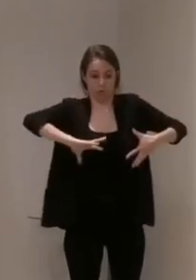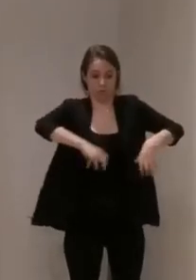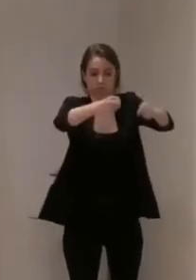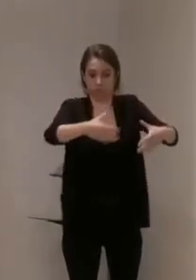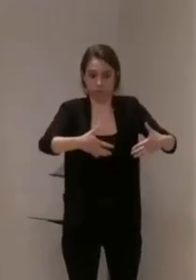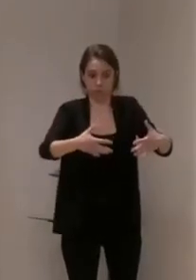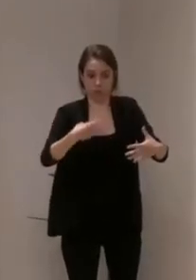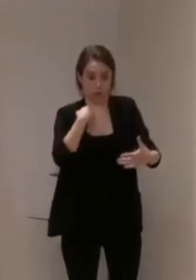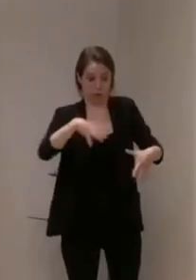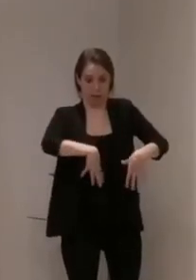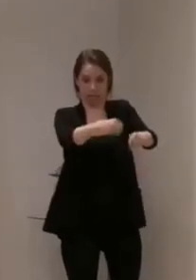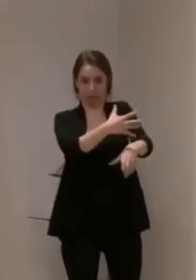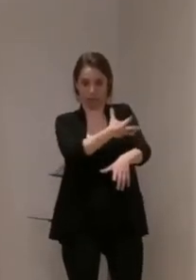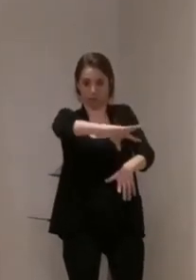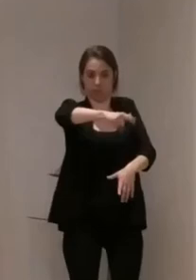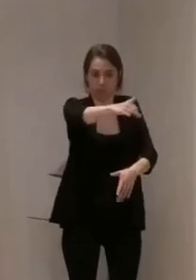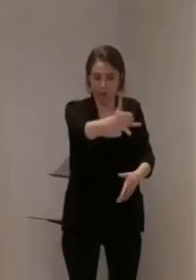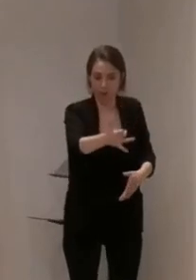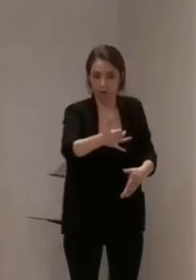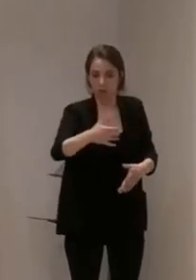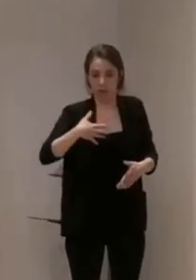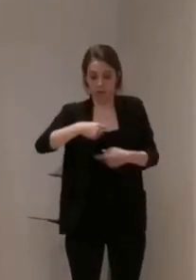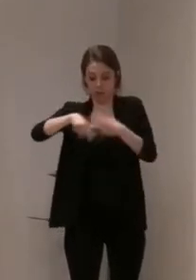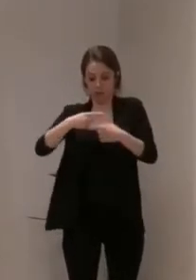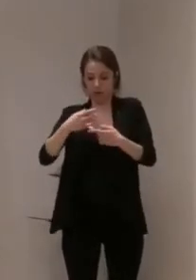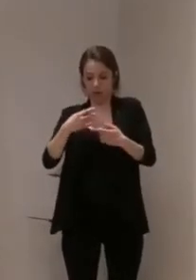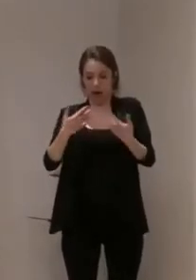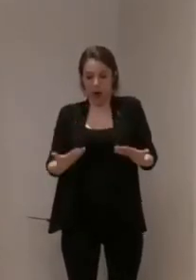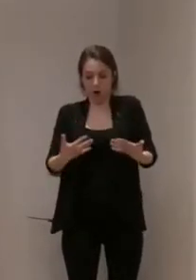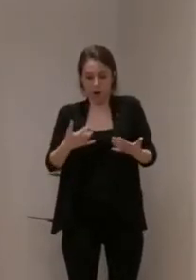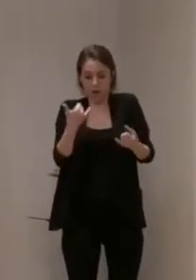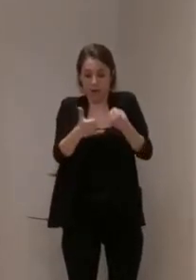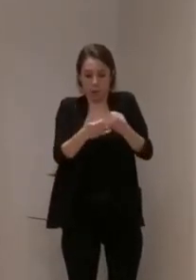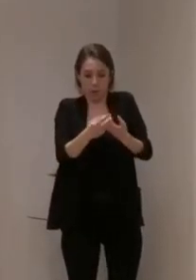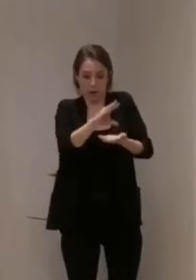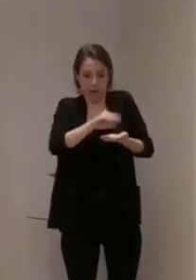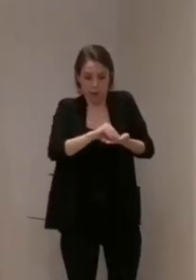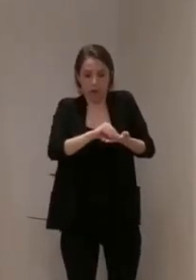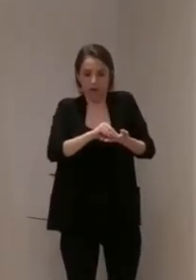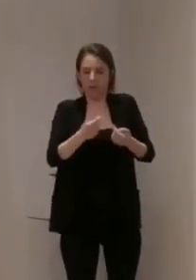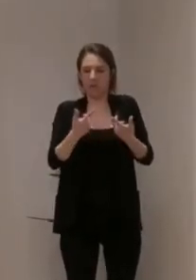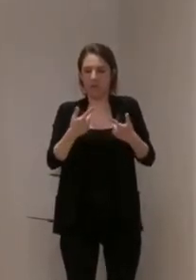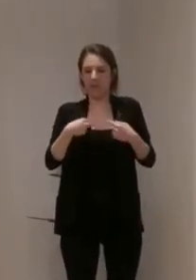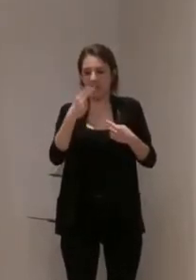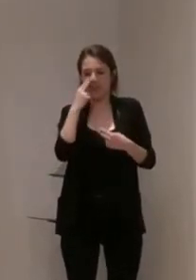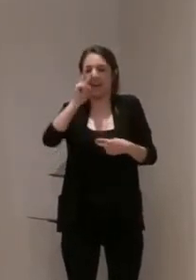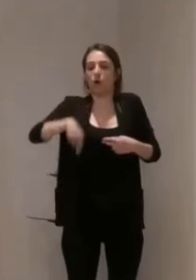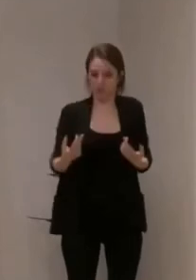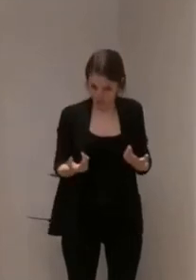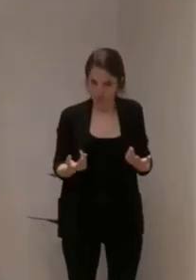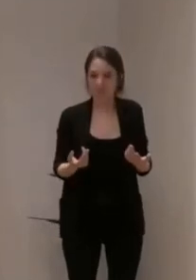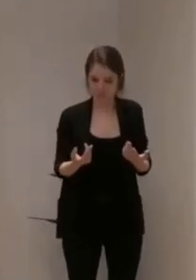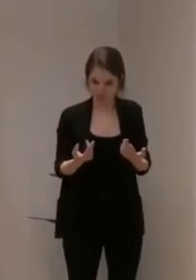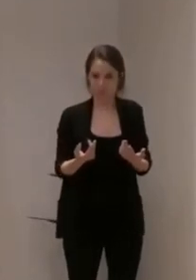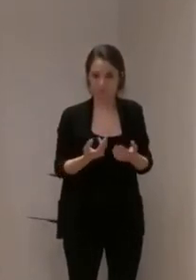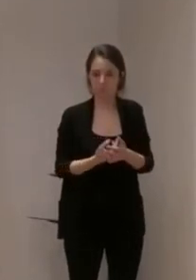fet de recuperar, encara que fos en part això, era primer un reconeixement i una reparació. Jo recordo